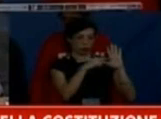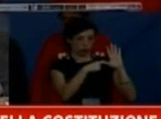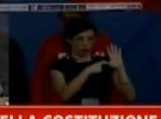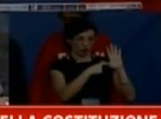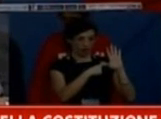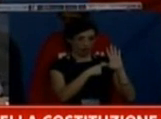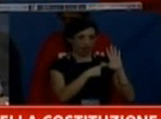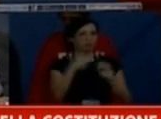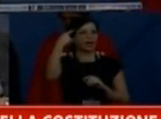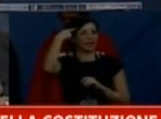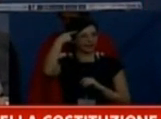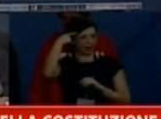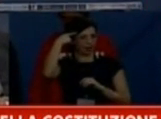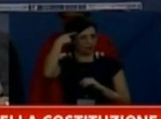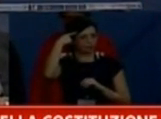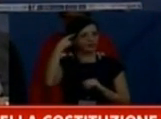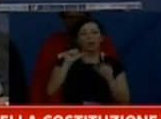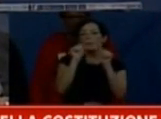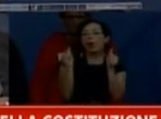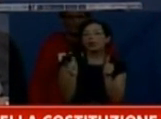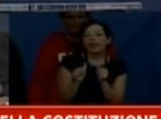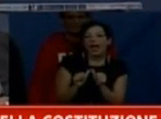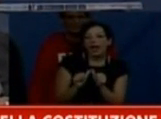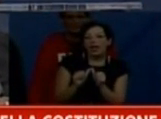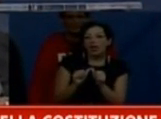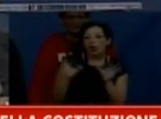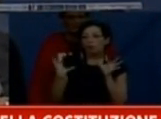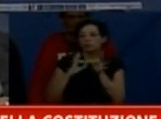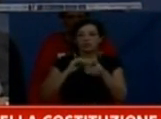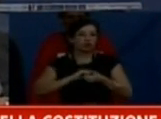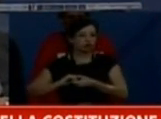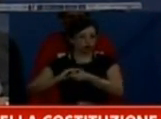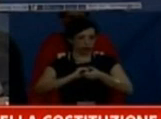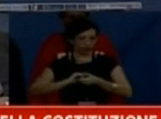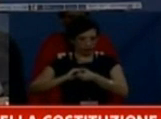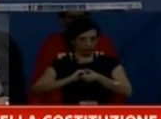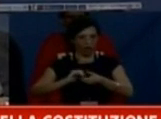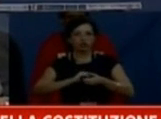un modello di società nella quale noi vogliamo vivere.